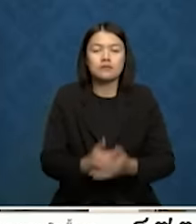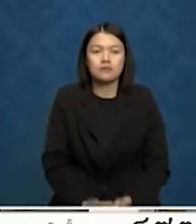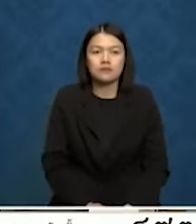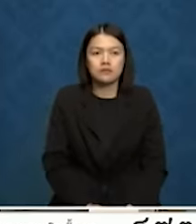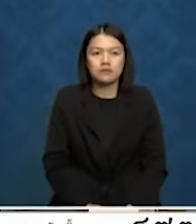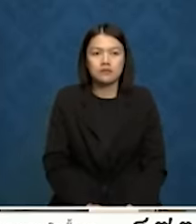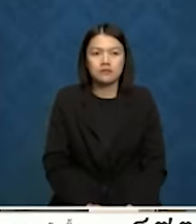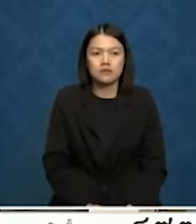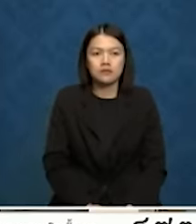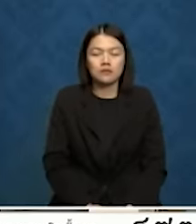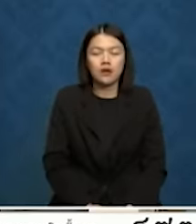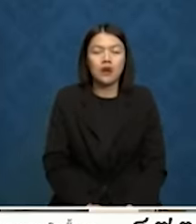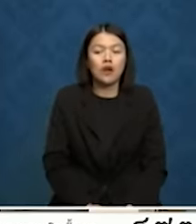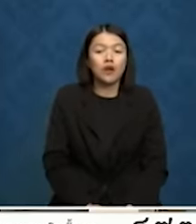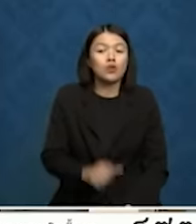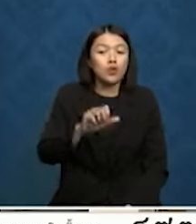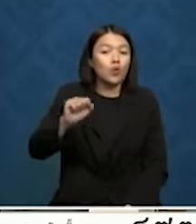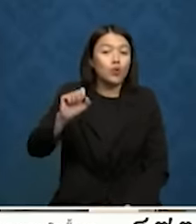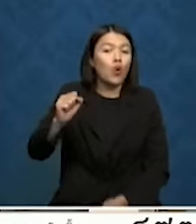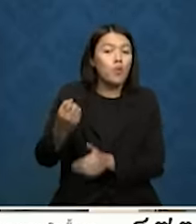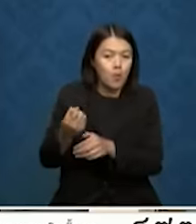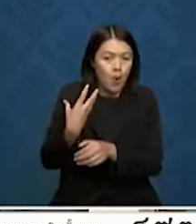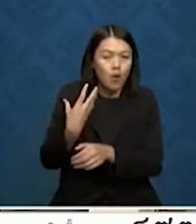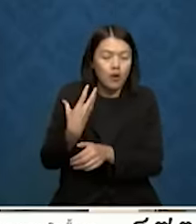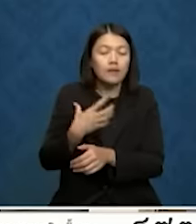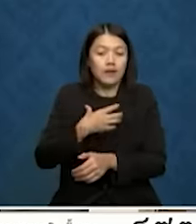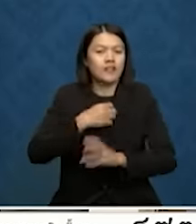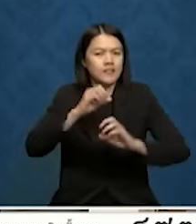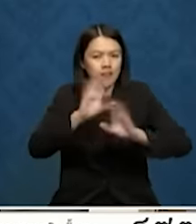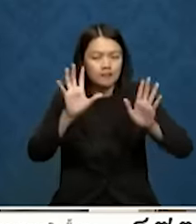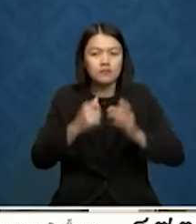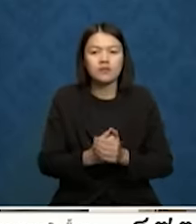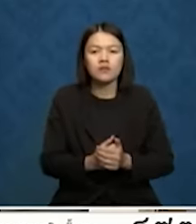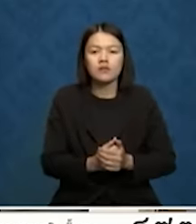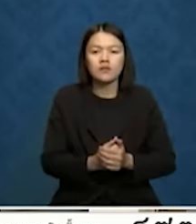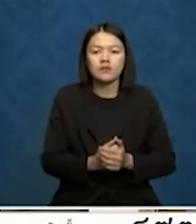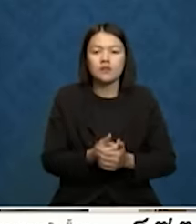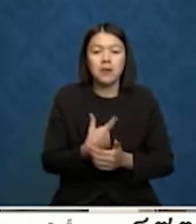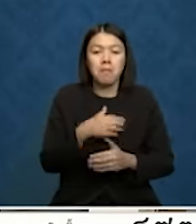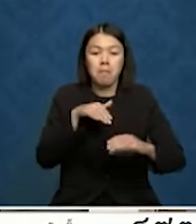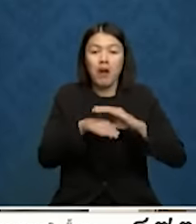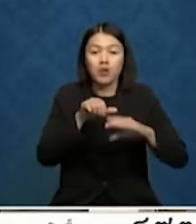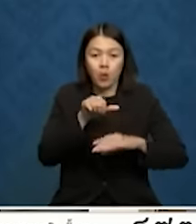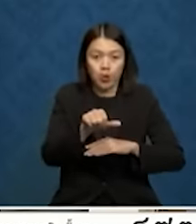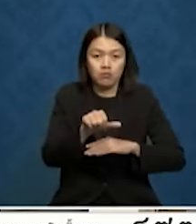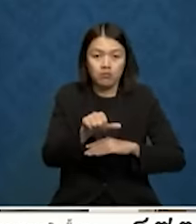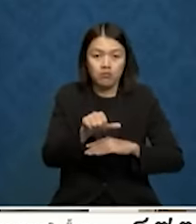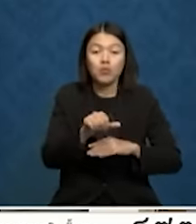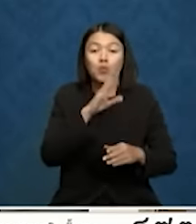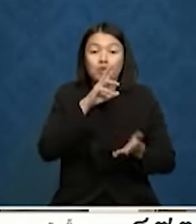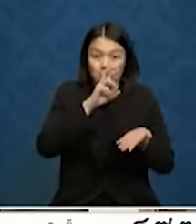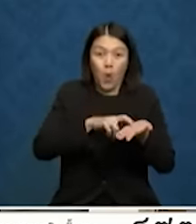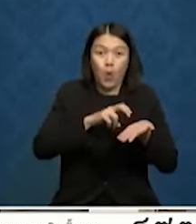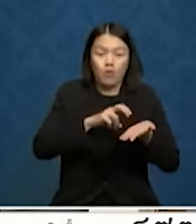อย่างที่คุณครูมานิชได้ต้องการก็คือว่ากดบัตรแสดงตนถ้ารับร